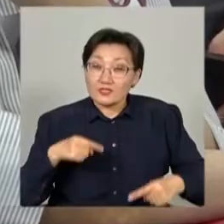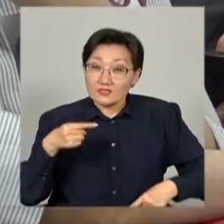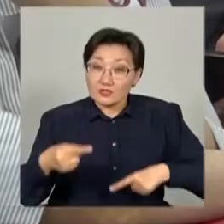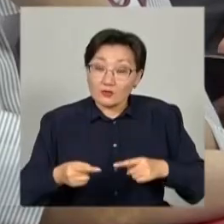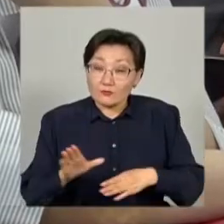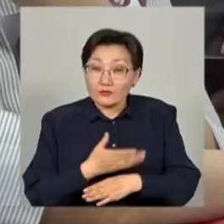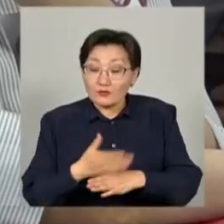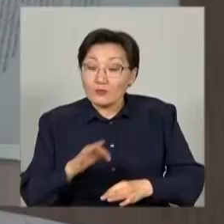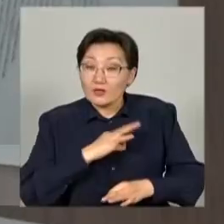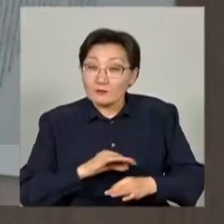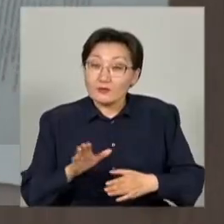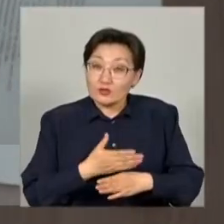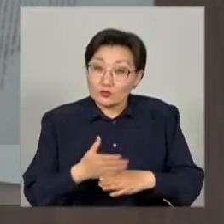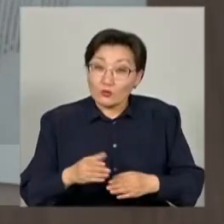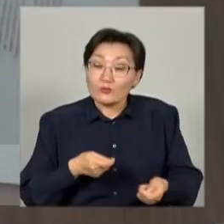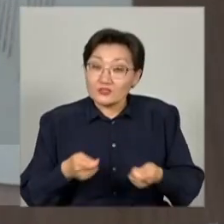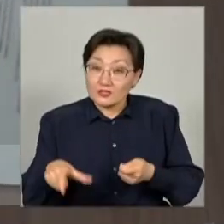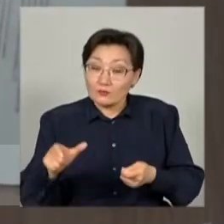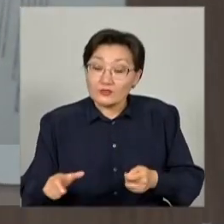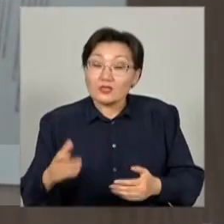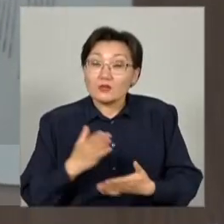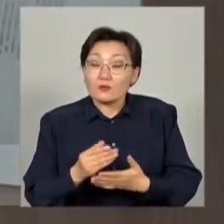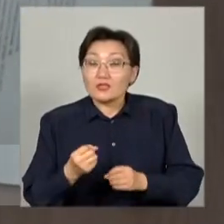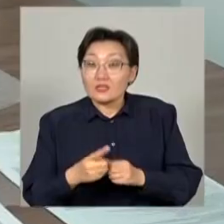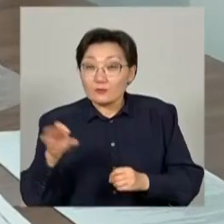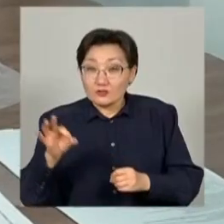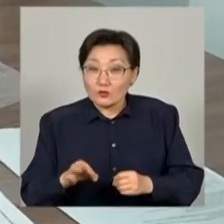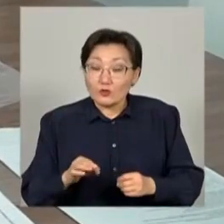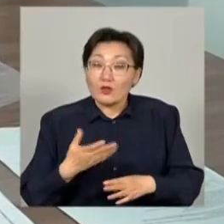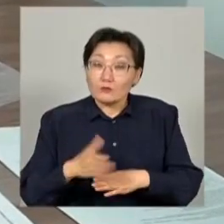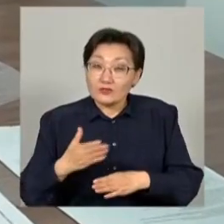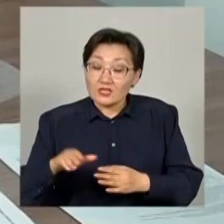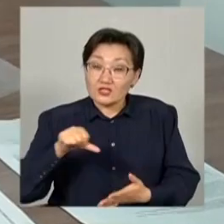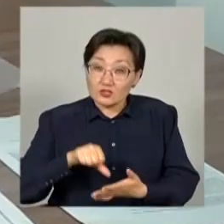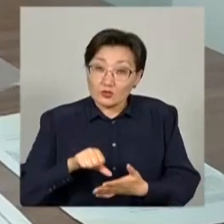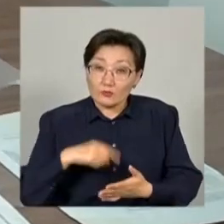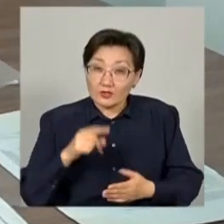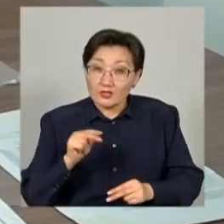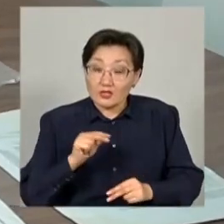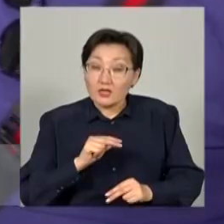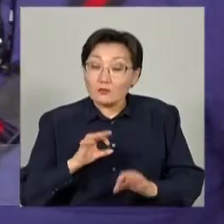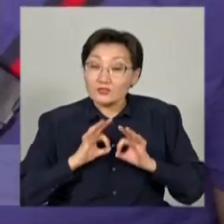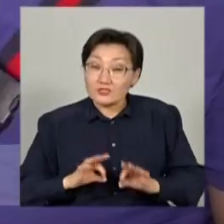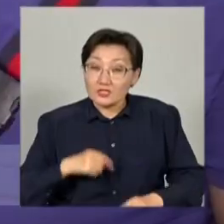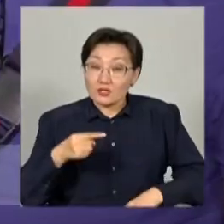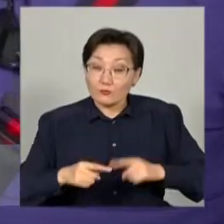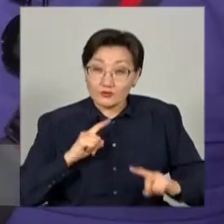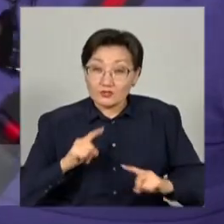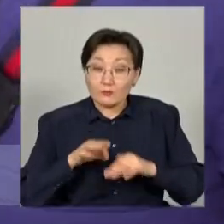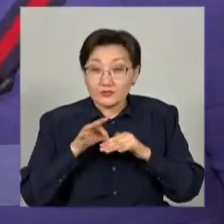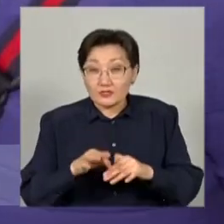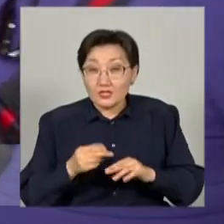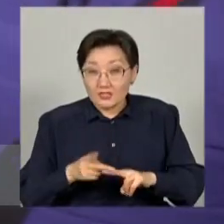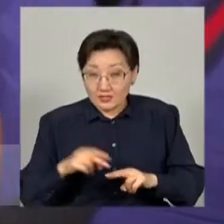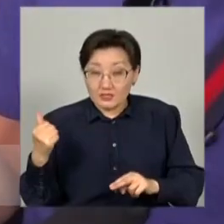распределять прибыль между учредителями. Все они имели по 11% доли участия, резюмировал гособвинитель. Следующее заседание пройдет на